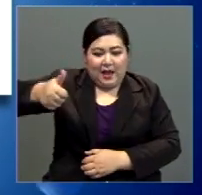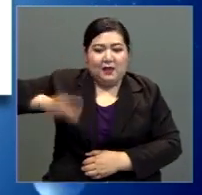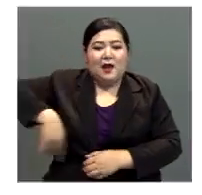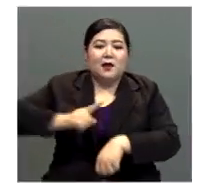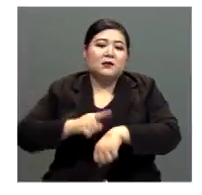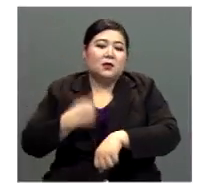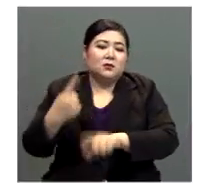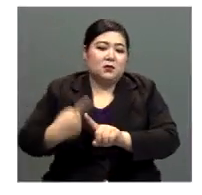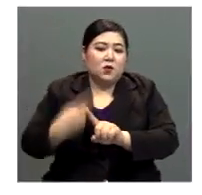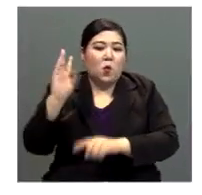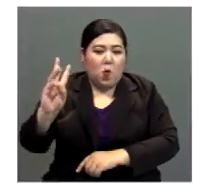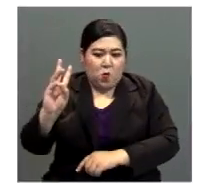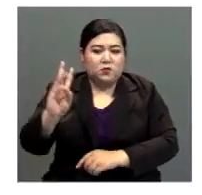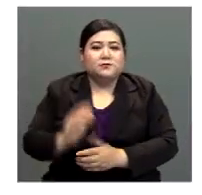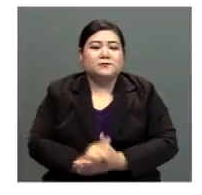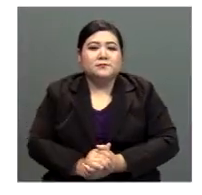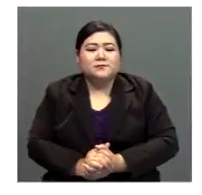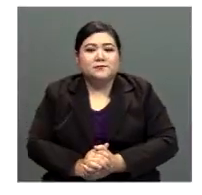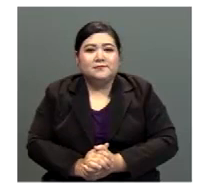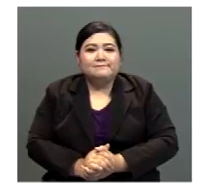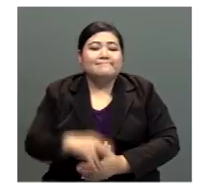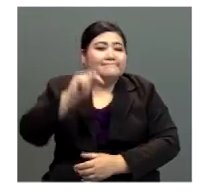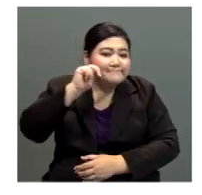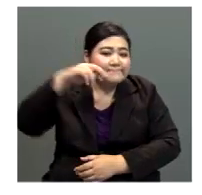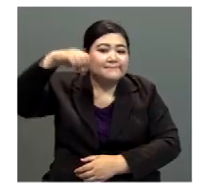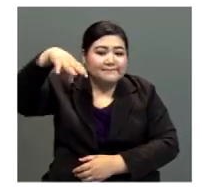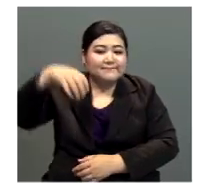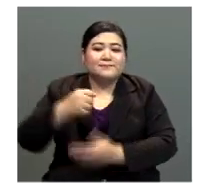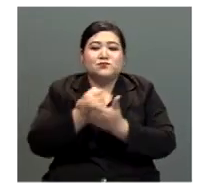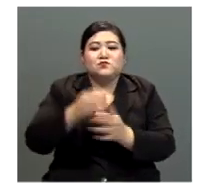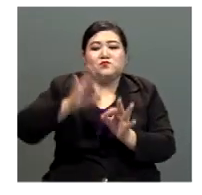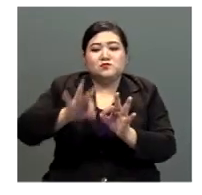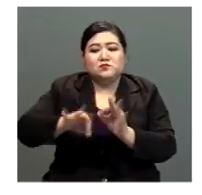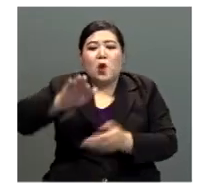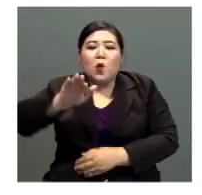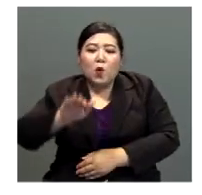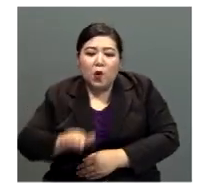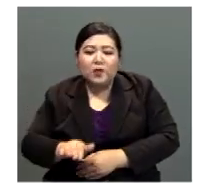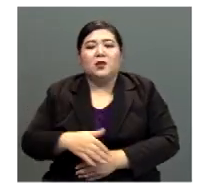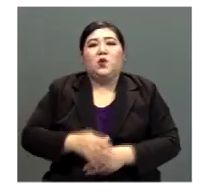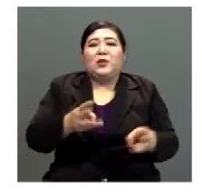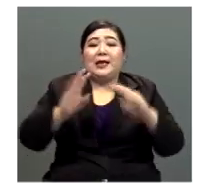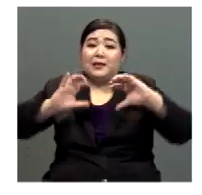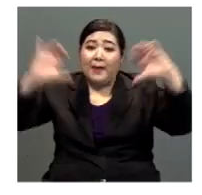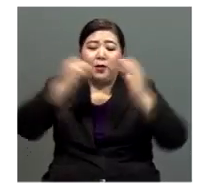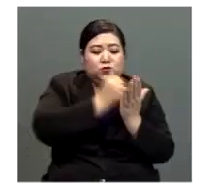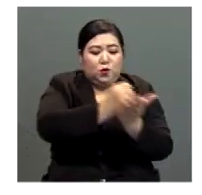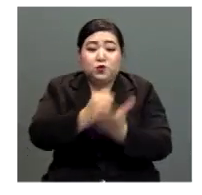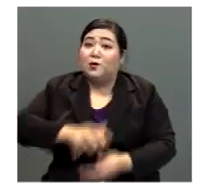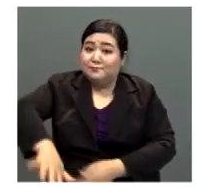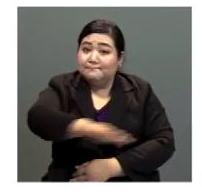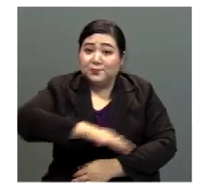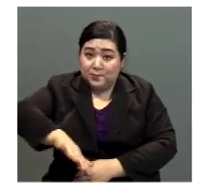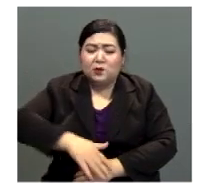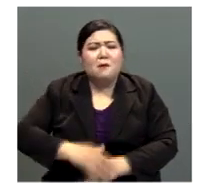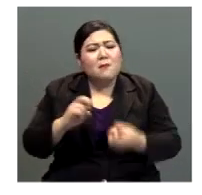ค่ะคุณผู้ชมคะการลดภาระค่าสาธารณูปโภคก็เป็นอีกหนึ่งแนวทางที่ภาครัฐนั้นพยายามจะช่วยเหลือประชาชน